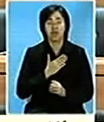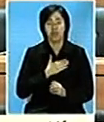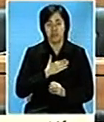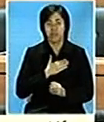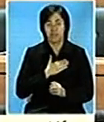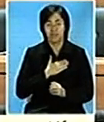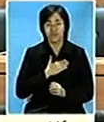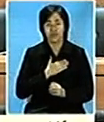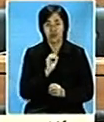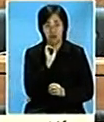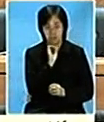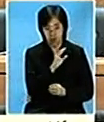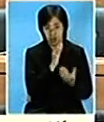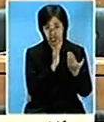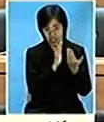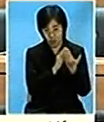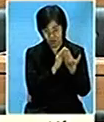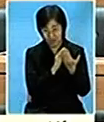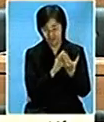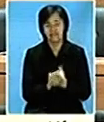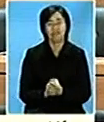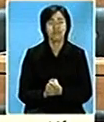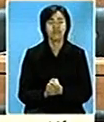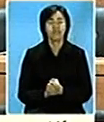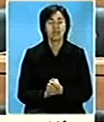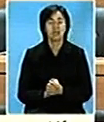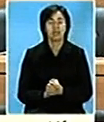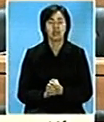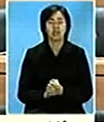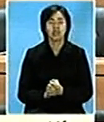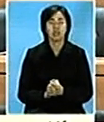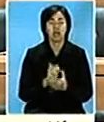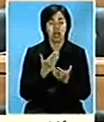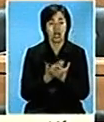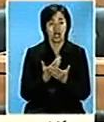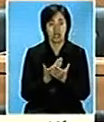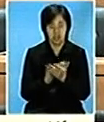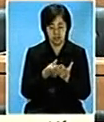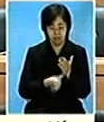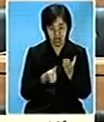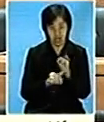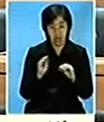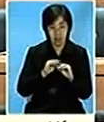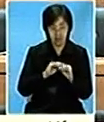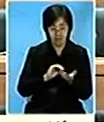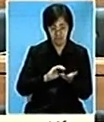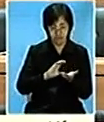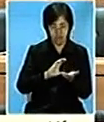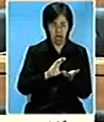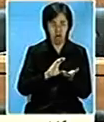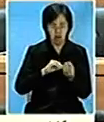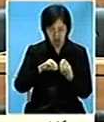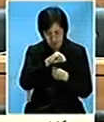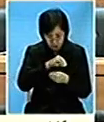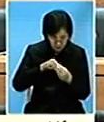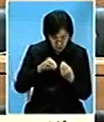รียนท่านรัฐมนตรีผ่านท่านประธานนะครับว่าจุดนี้ท่านยังเอาเงินนั้นมาใช้ไม่ถูกที่เท่าที่